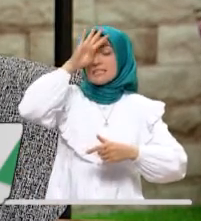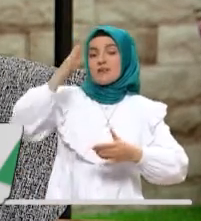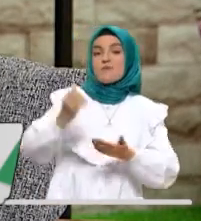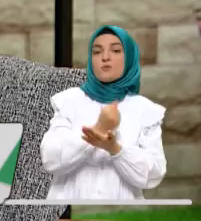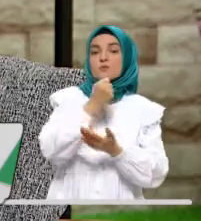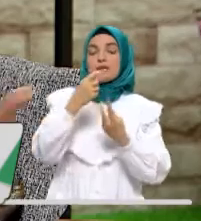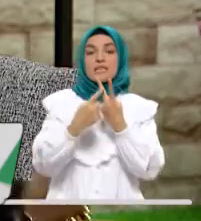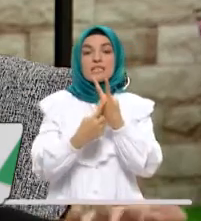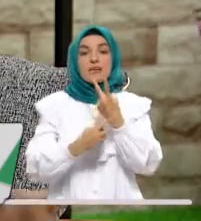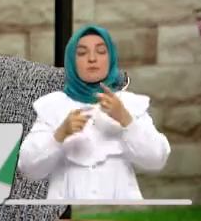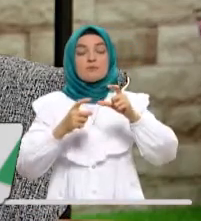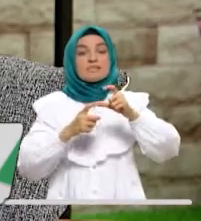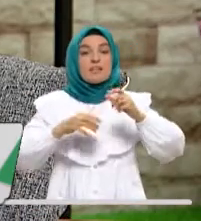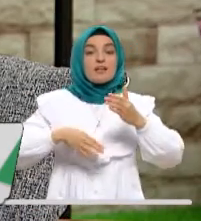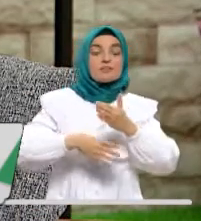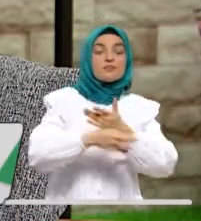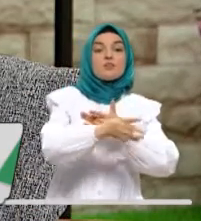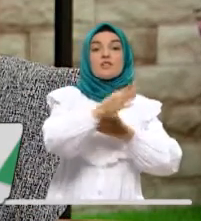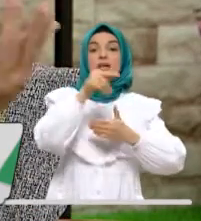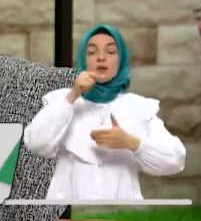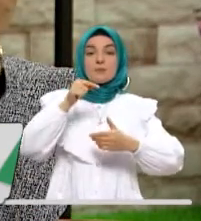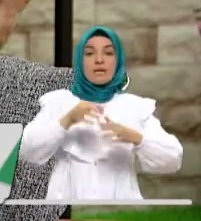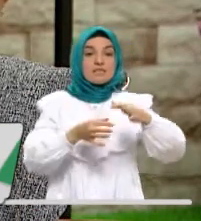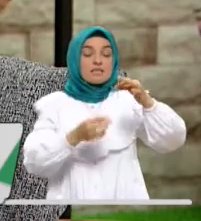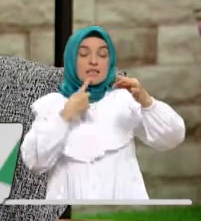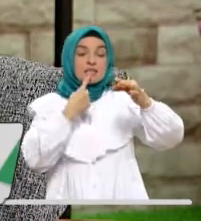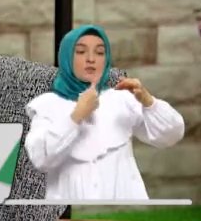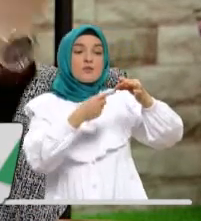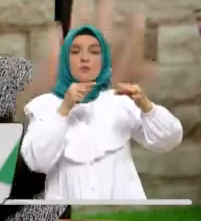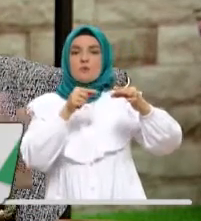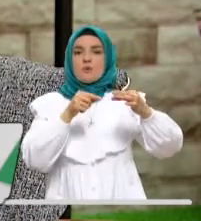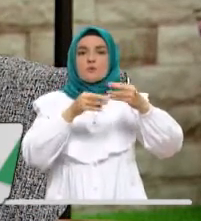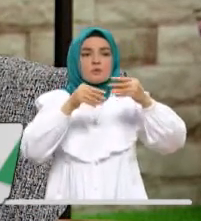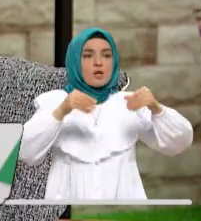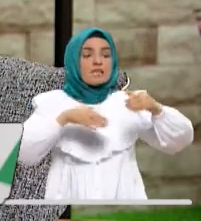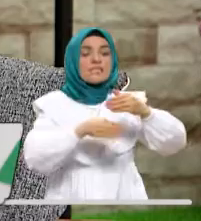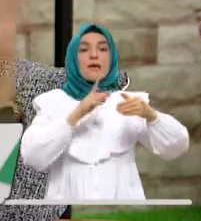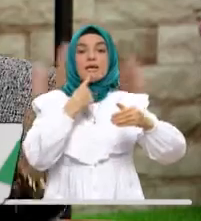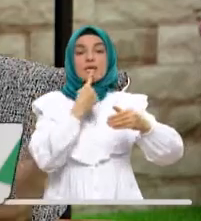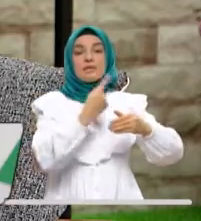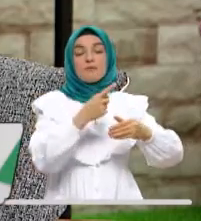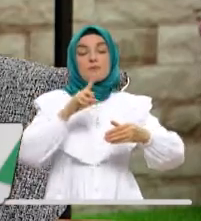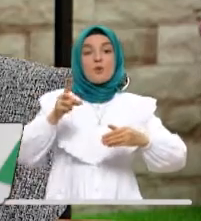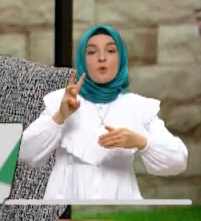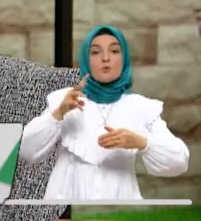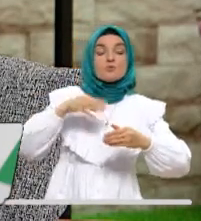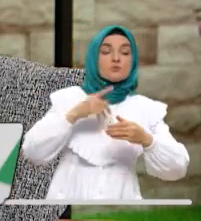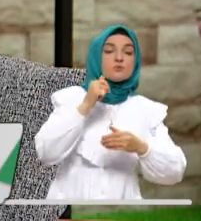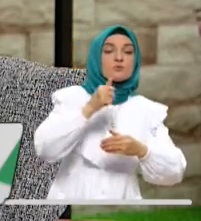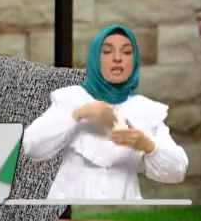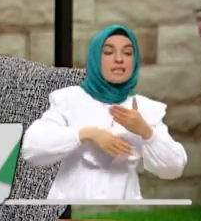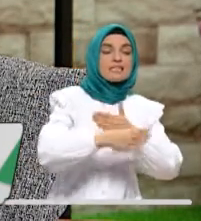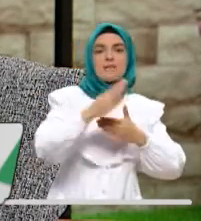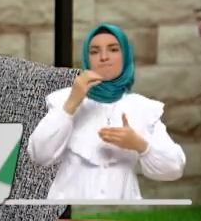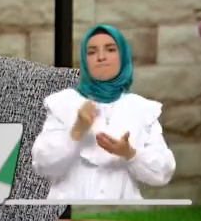Sultan Selim Sina Çölü'nü geçti. Hani insanların tebahür ederiz, buharlaşırız sultanım biz bu çöle giremeyiz dediklerini 13 günde geçmeyi başardı. İşte